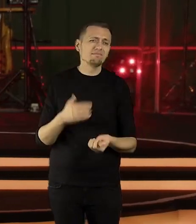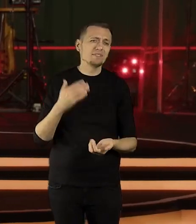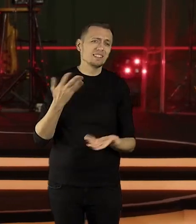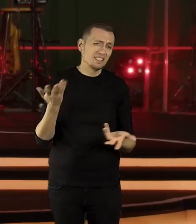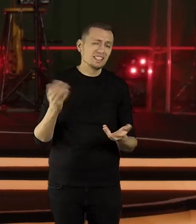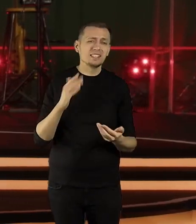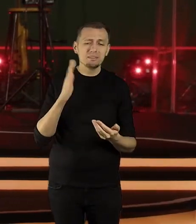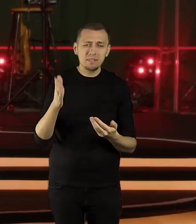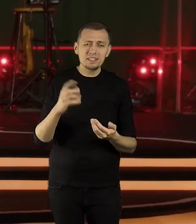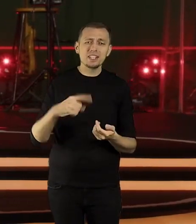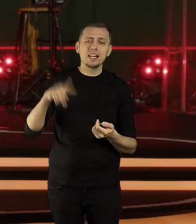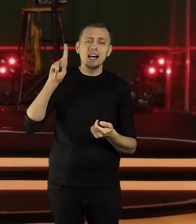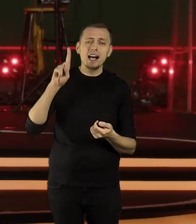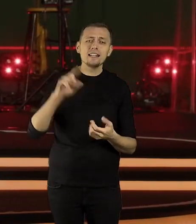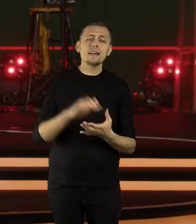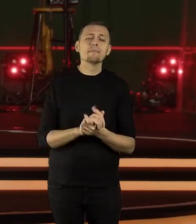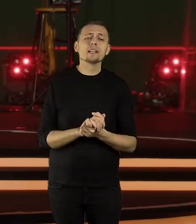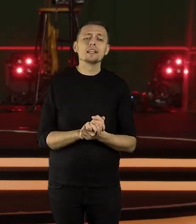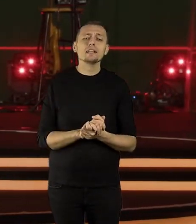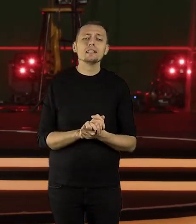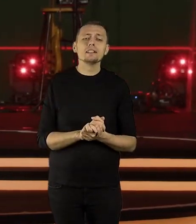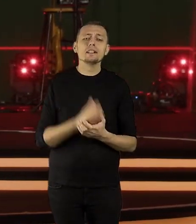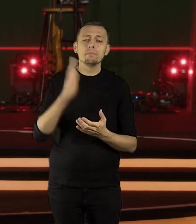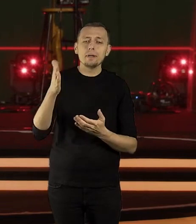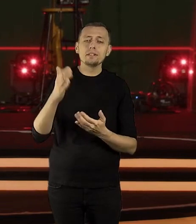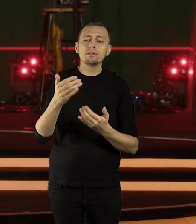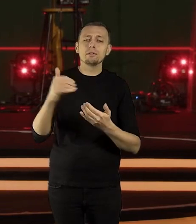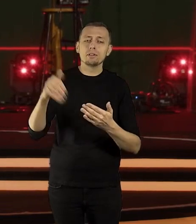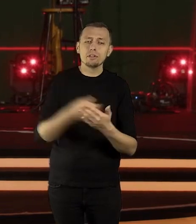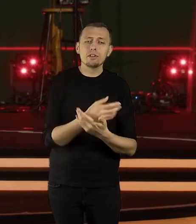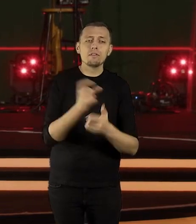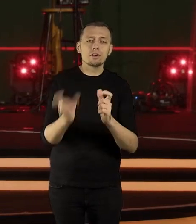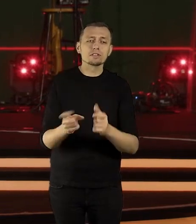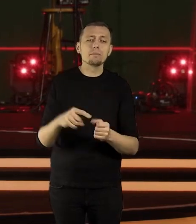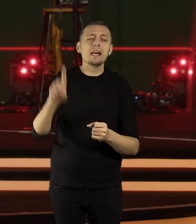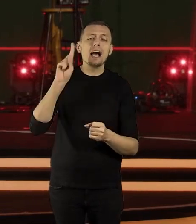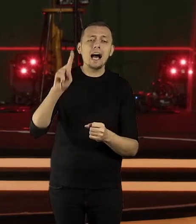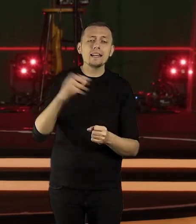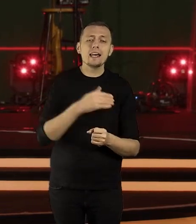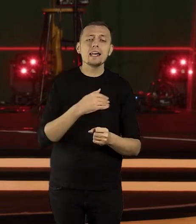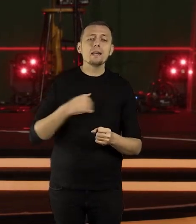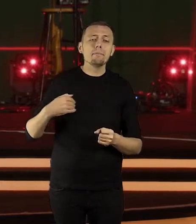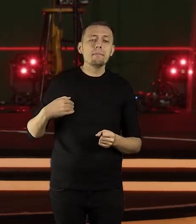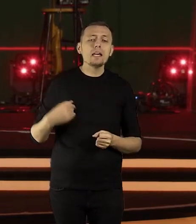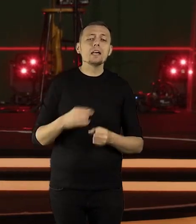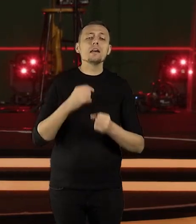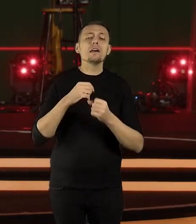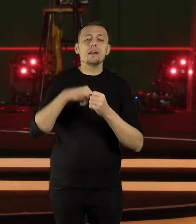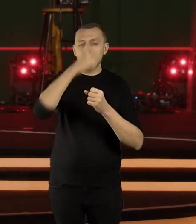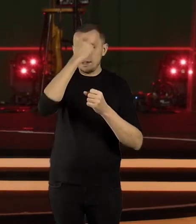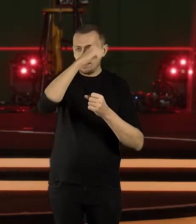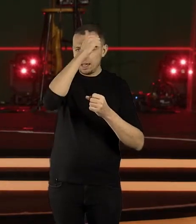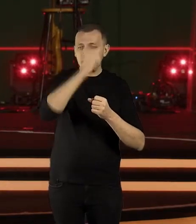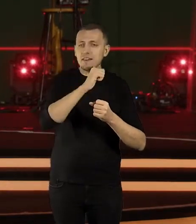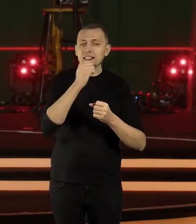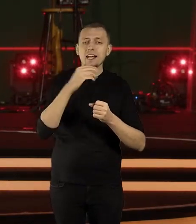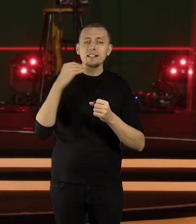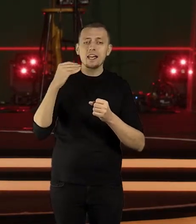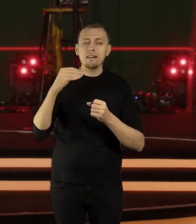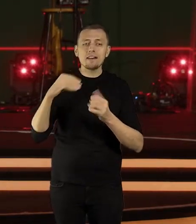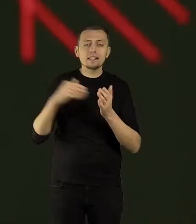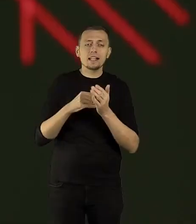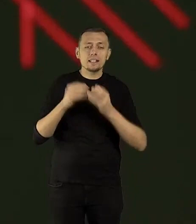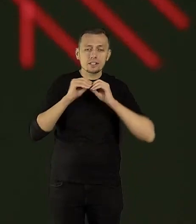potrzebuje Ewangelii, Polska potrzebuje Ewangelii, Rosja potrzebuje dzisiaj Ewangelii, Ukraina, Białoruś, Syria, cały świat potrzebuje Ewangelii.